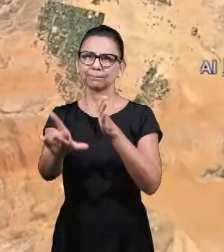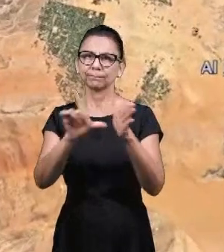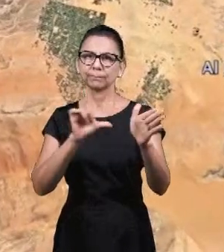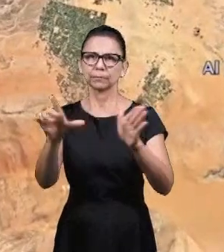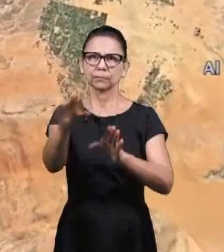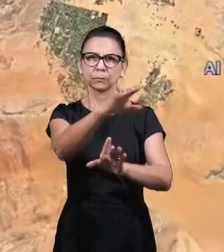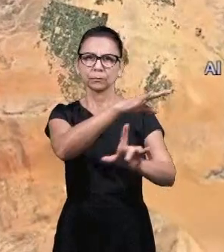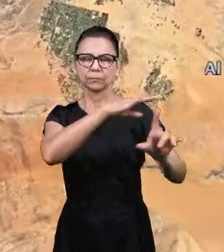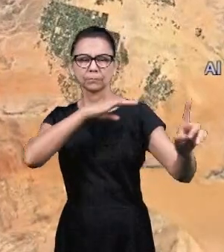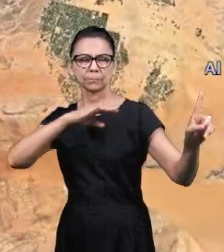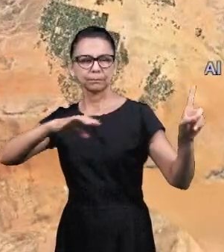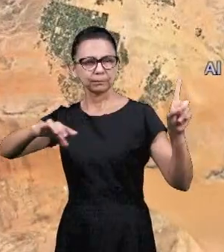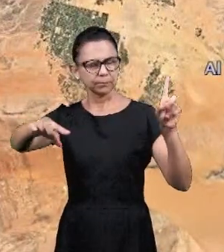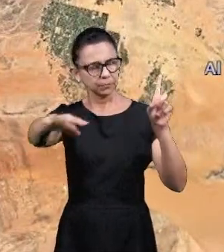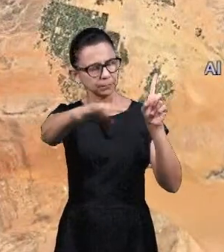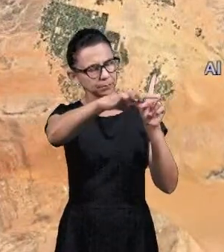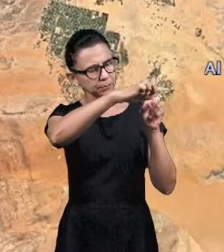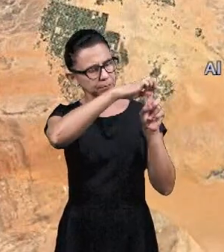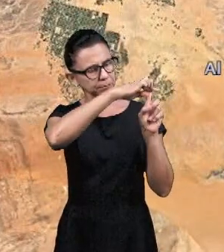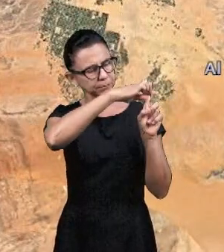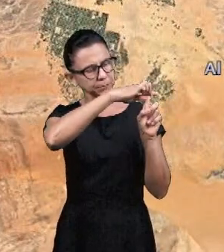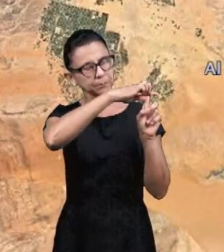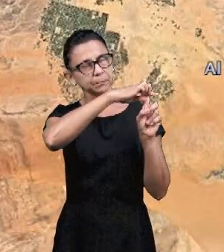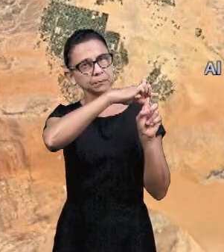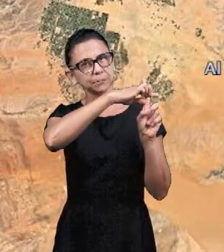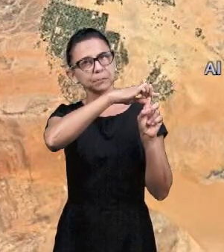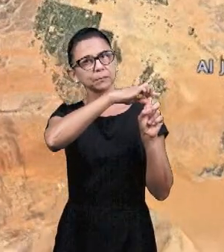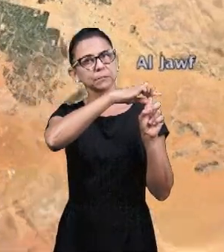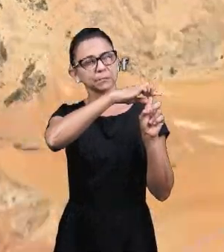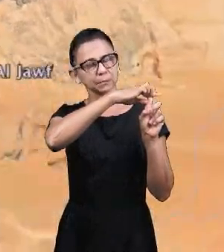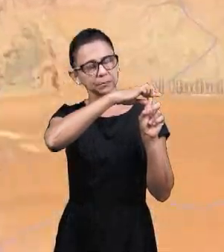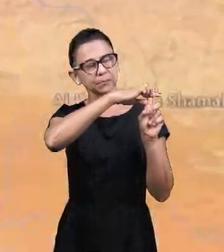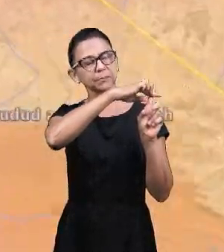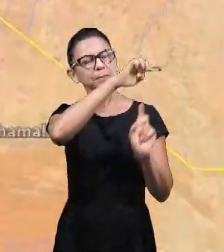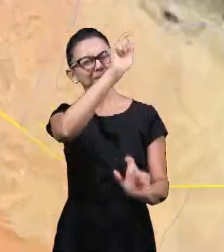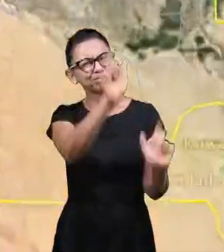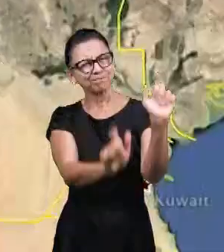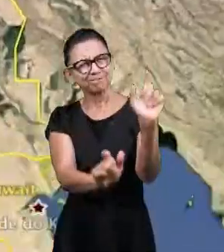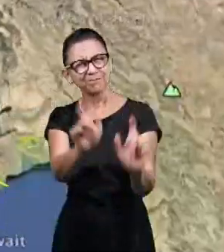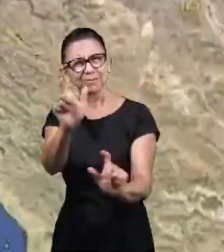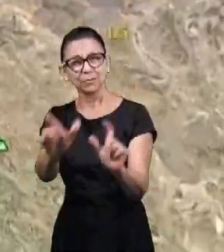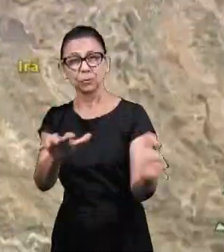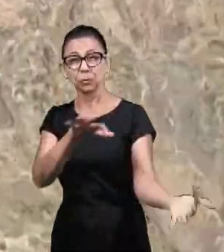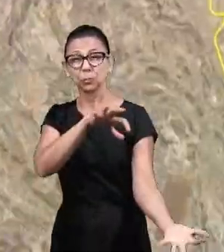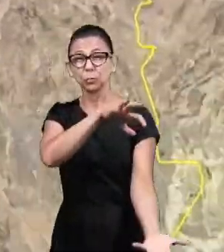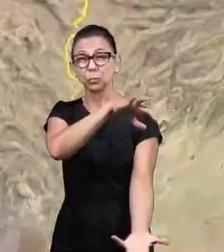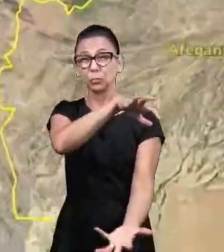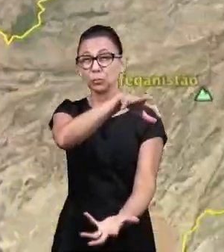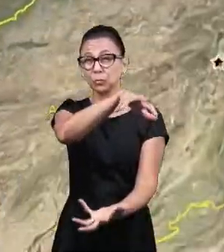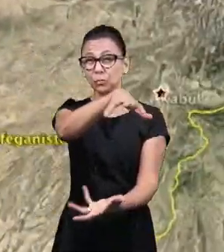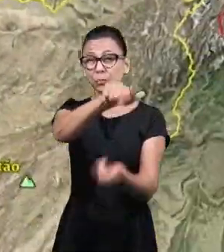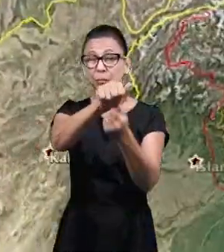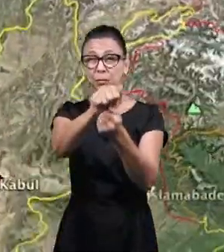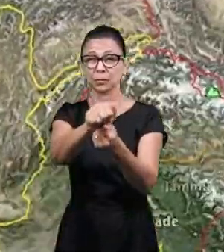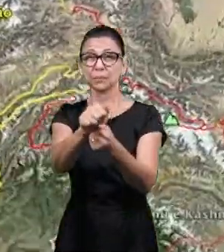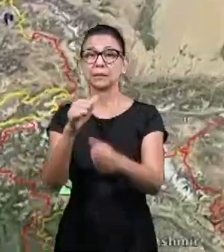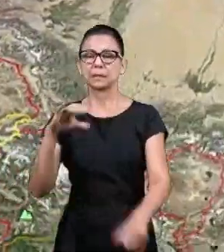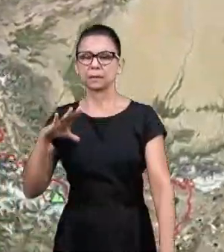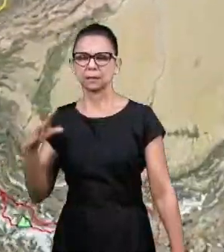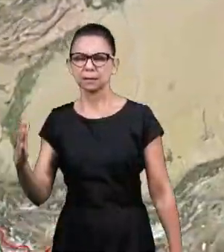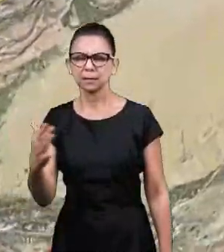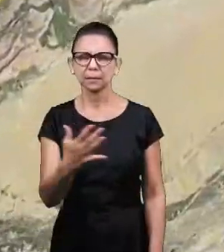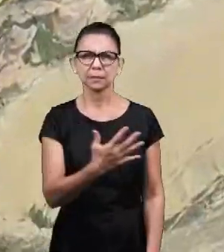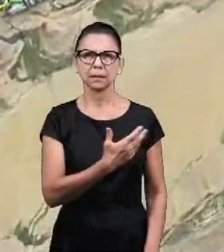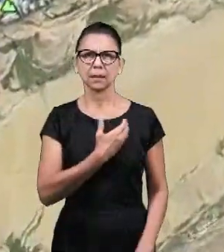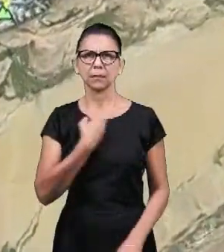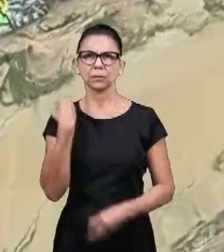veille de sa mort à la croix du Calvaire. Les personnes de toutes les parties du monde sont touchées